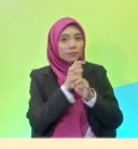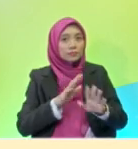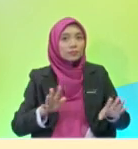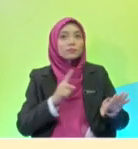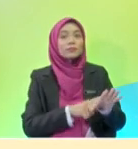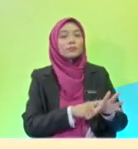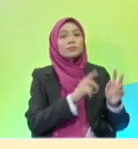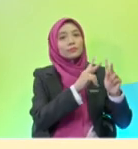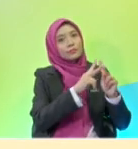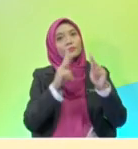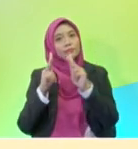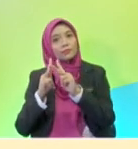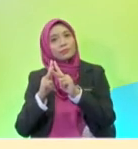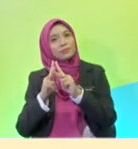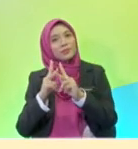dia